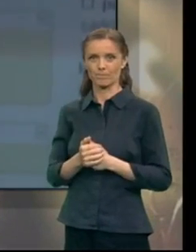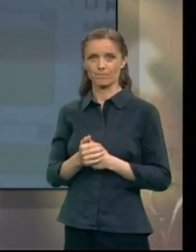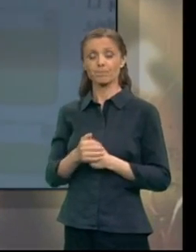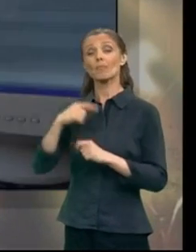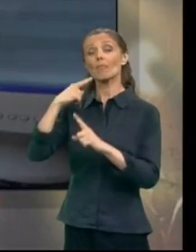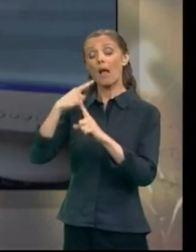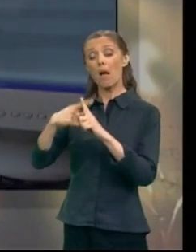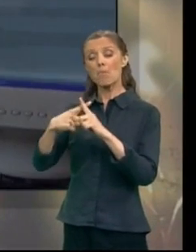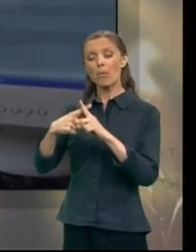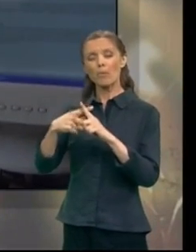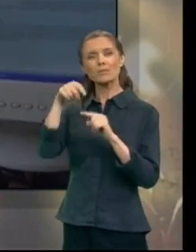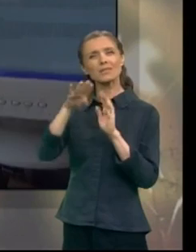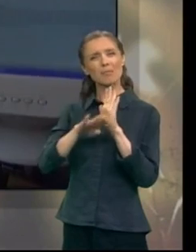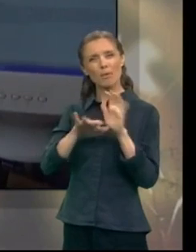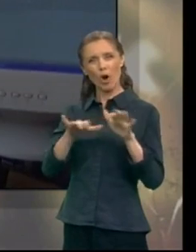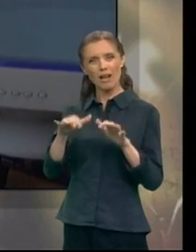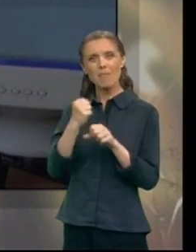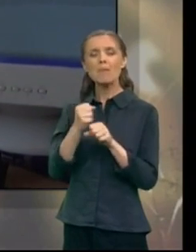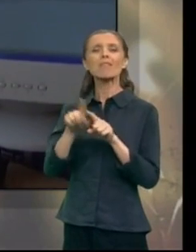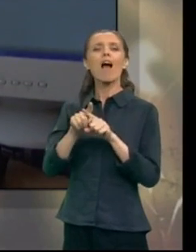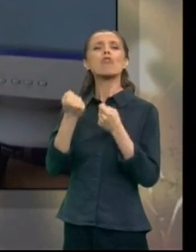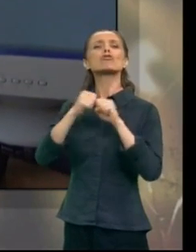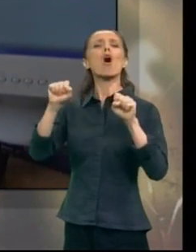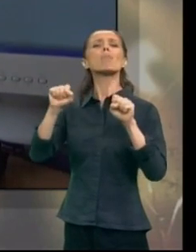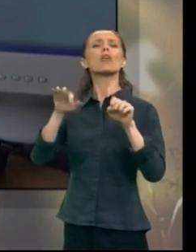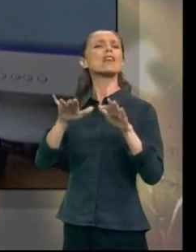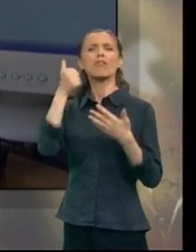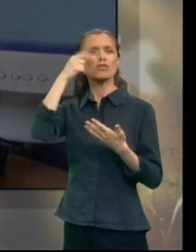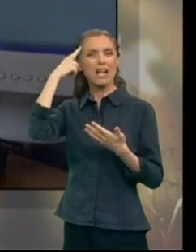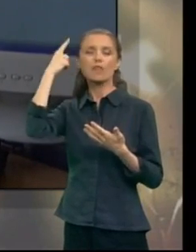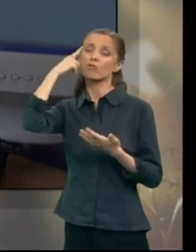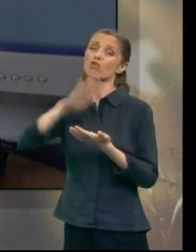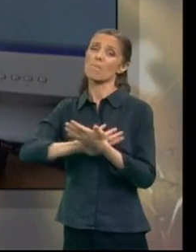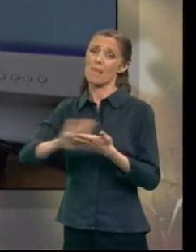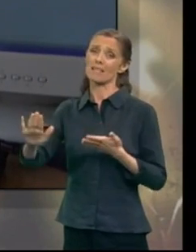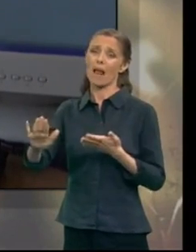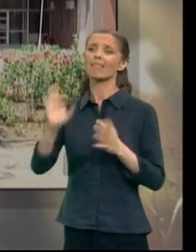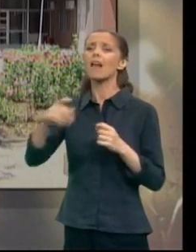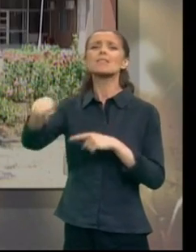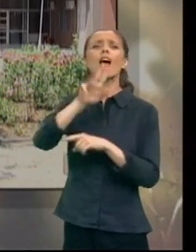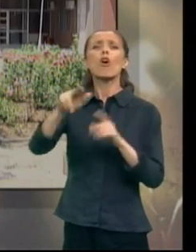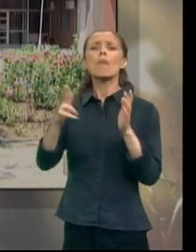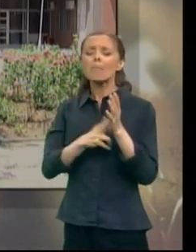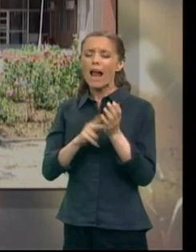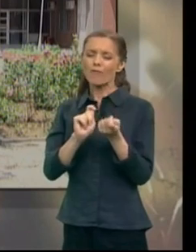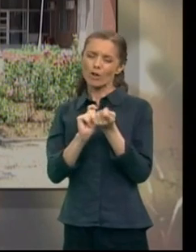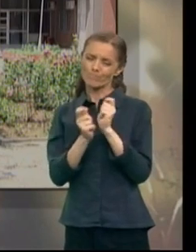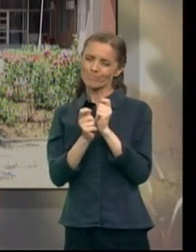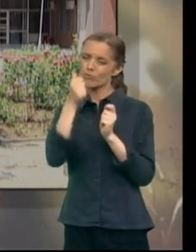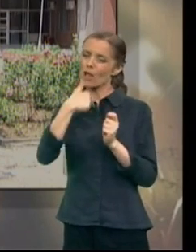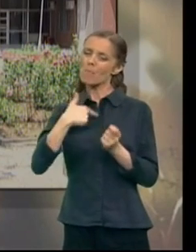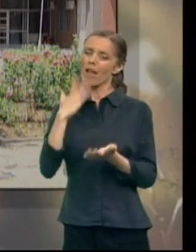to program je napravljen kao slobodan softver, što znači da je on besplatan, da svako ima pravo da ga prilagođava i da ga prema